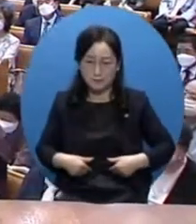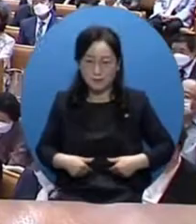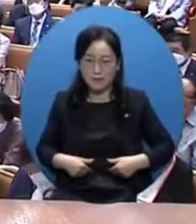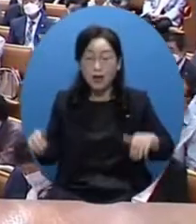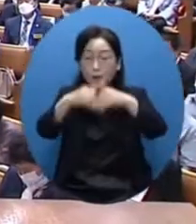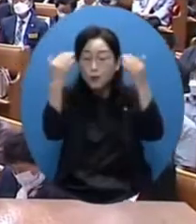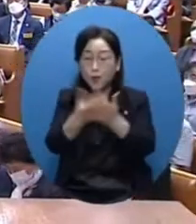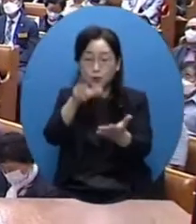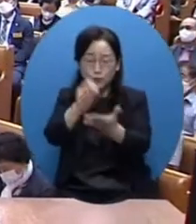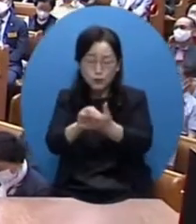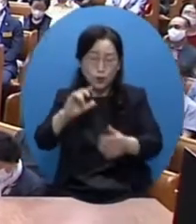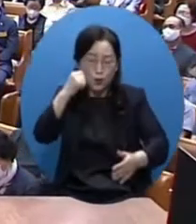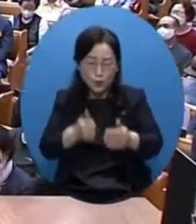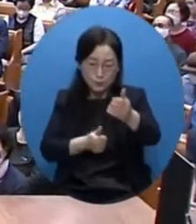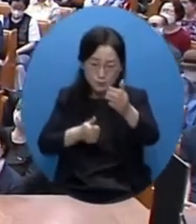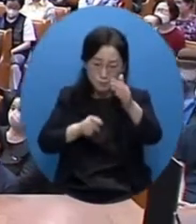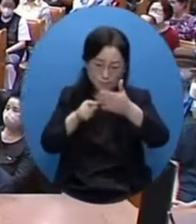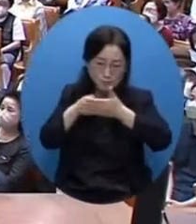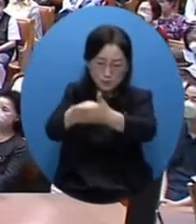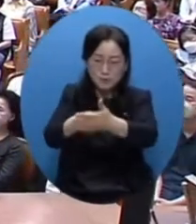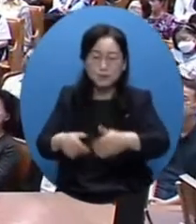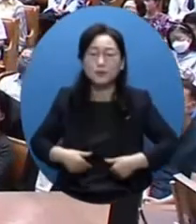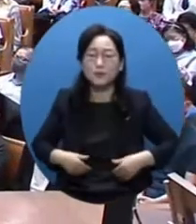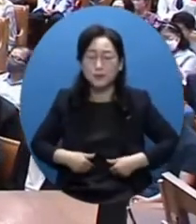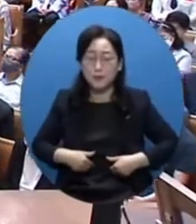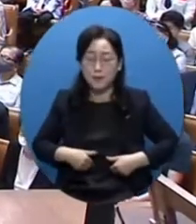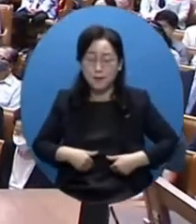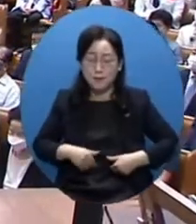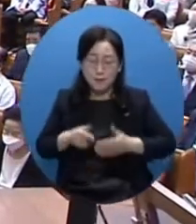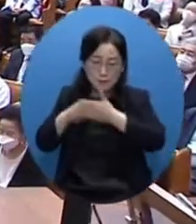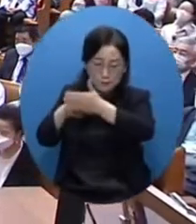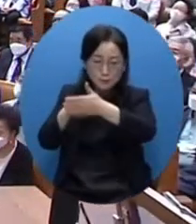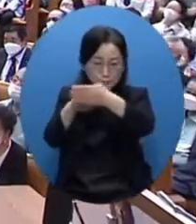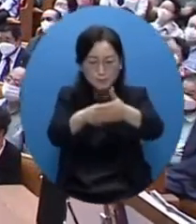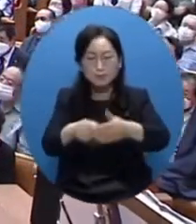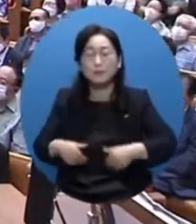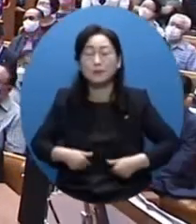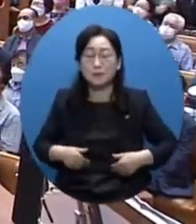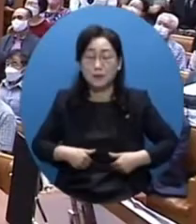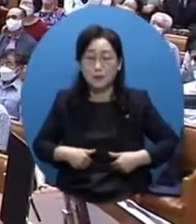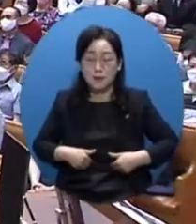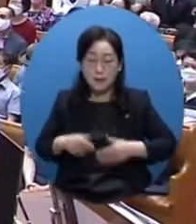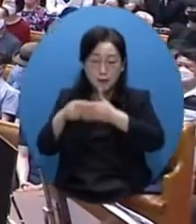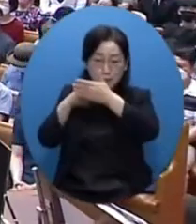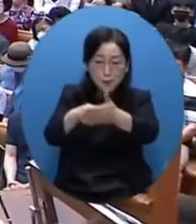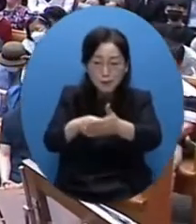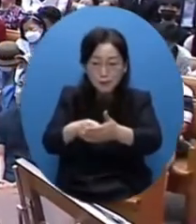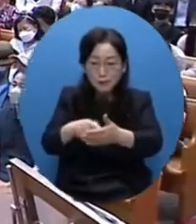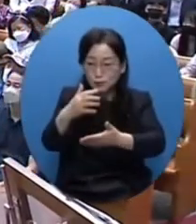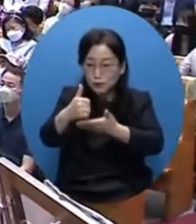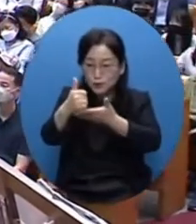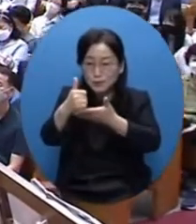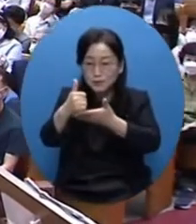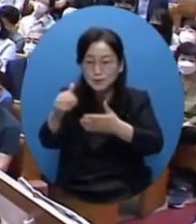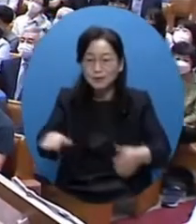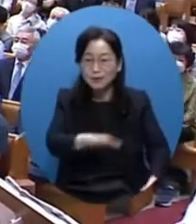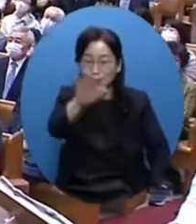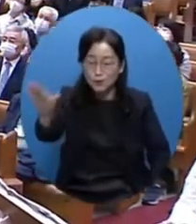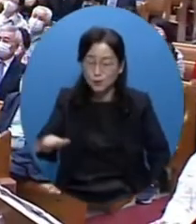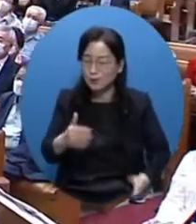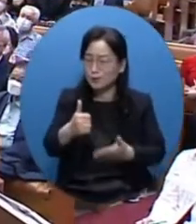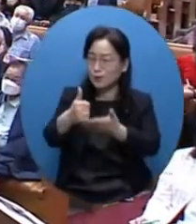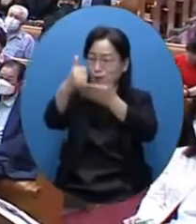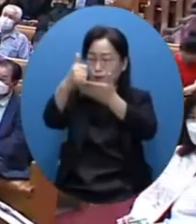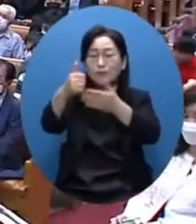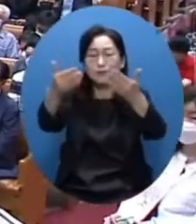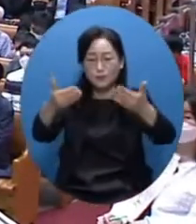모든 문제 흐름을 뛰어넘어 내리고 있습니다 자 이 물을 깨어 넘어야 되셨습니다 뛰어 넘으면 취미 우릴 업혀 주시고